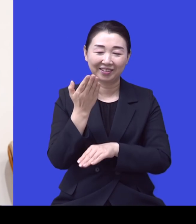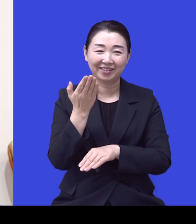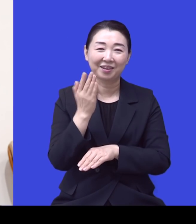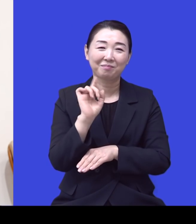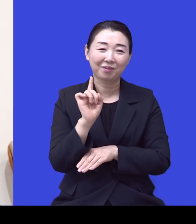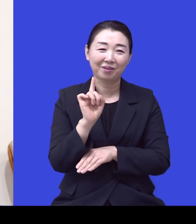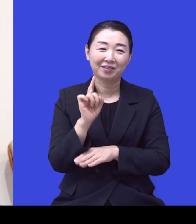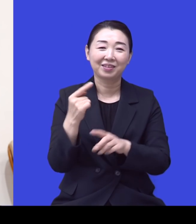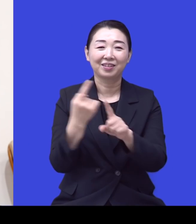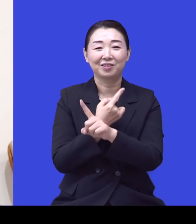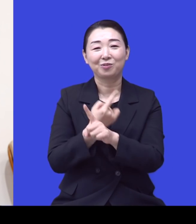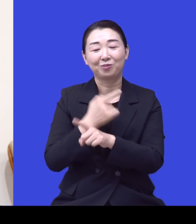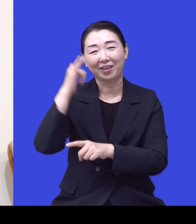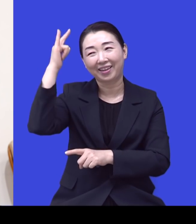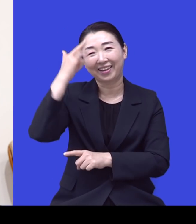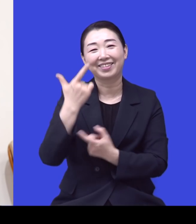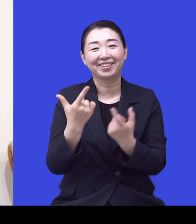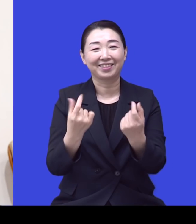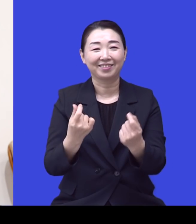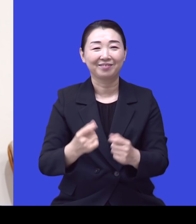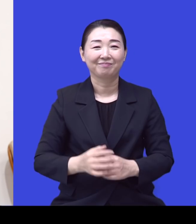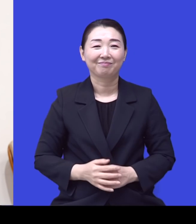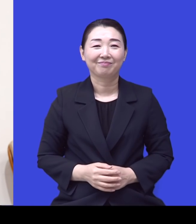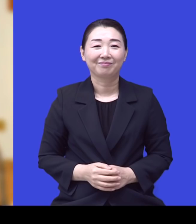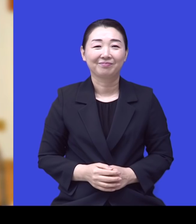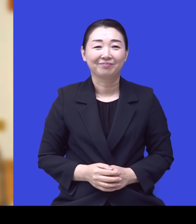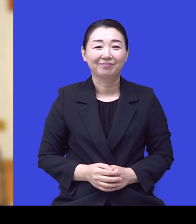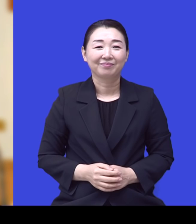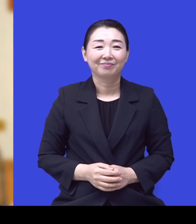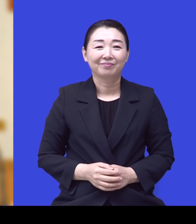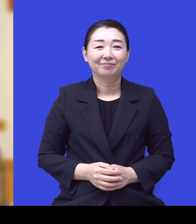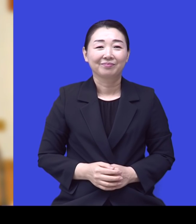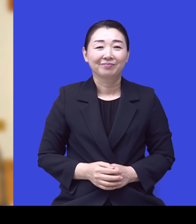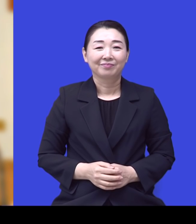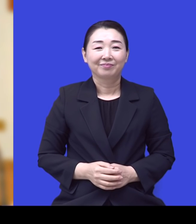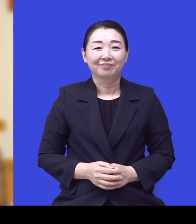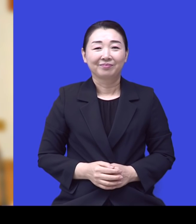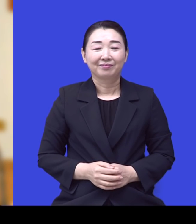목사님을 치유의 햇살이었네요. 네. 네.